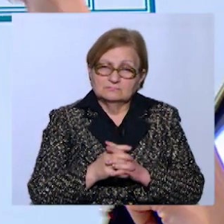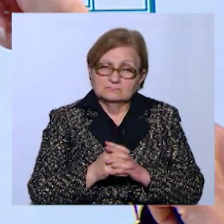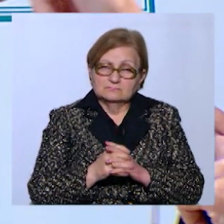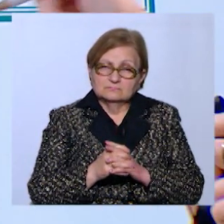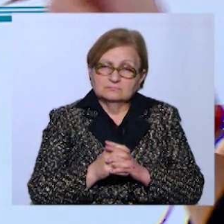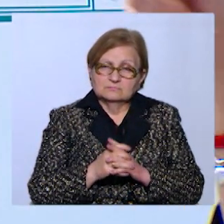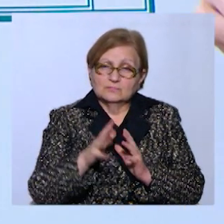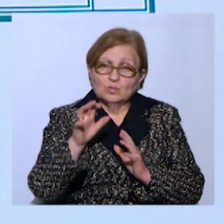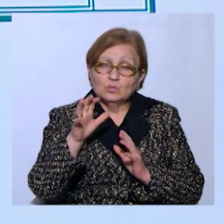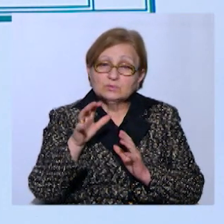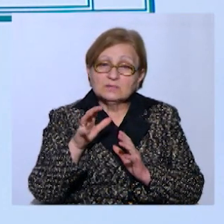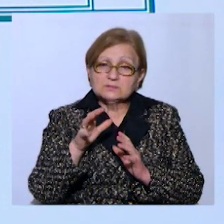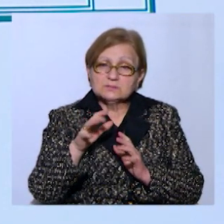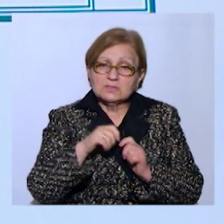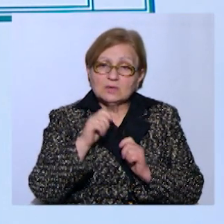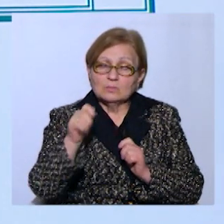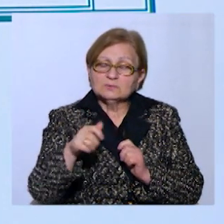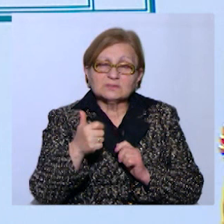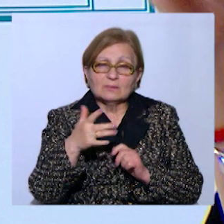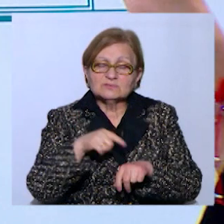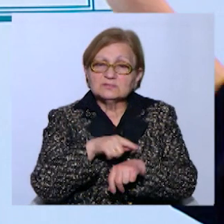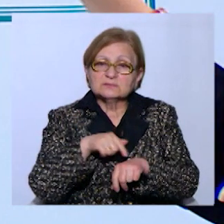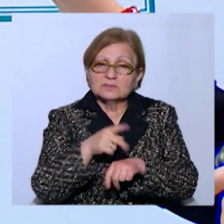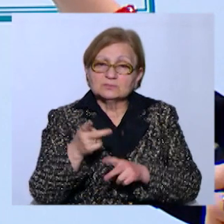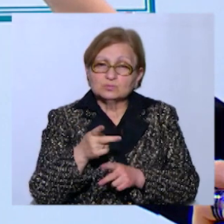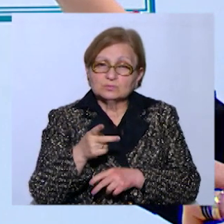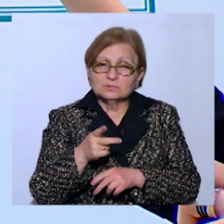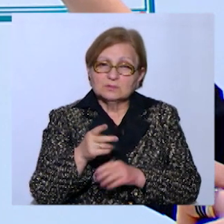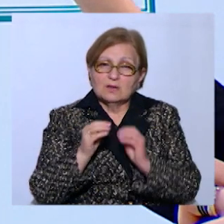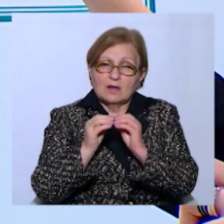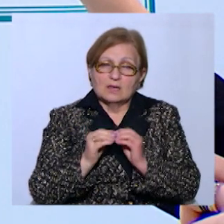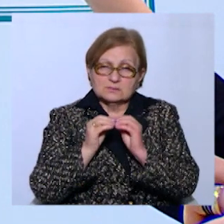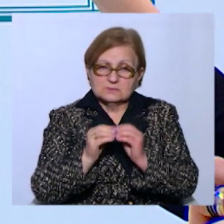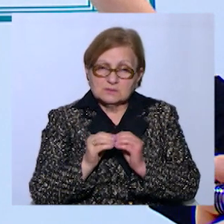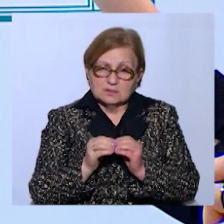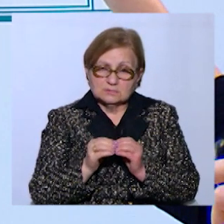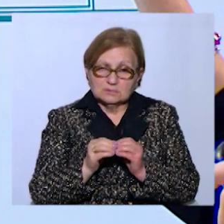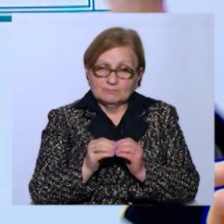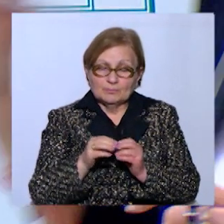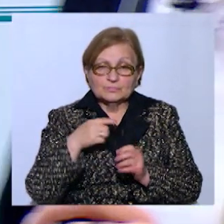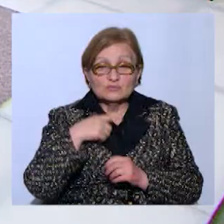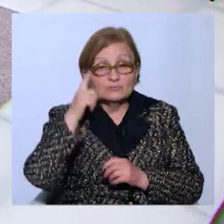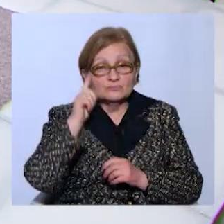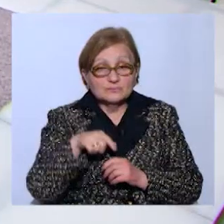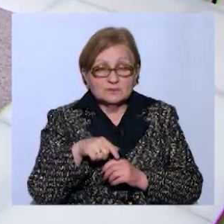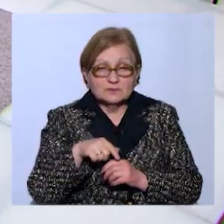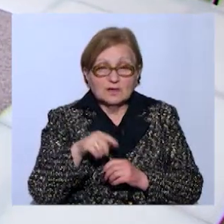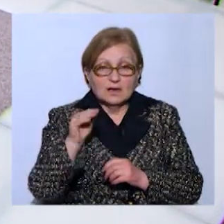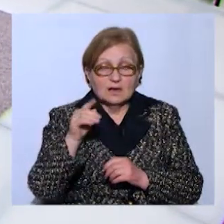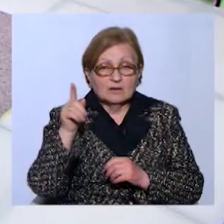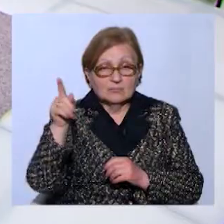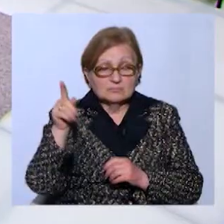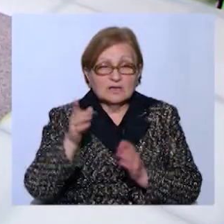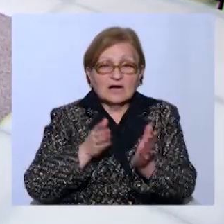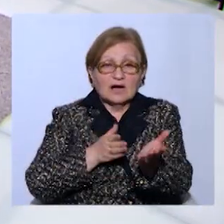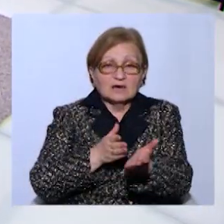500 კილომეტრის გავლას რა დროს მოანდომებდა? 10 საათს. ხან ჩვენ ვიცით რომ ფიზიკიდან რომ განვილ